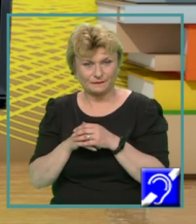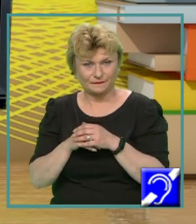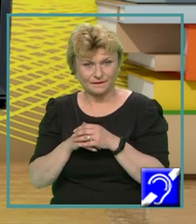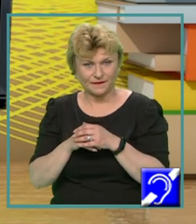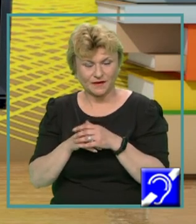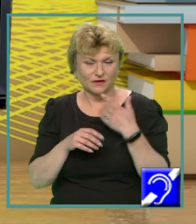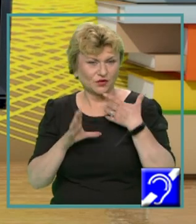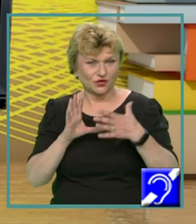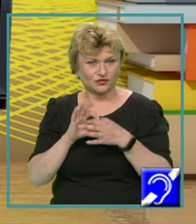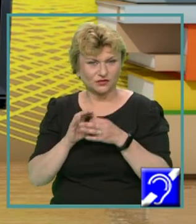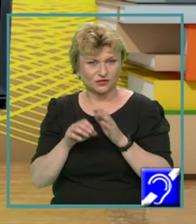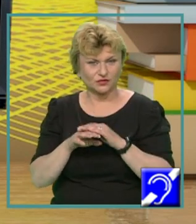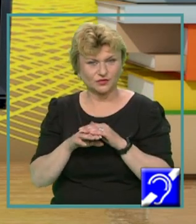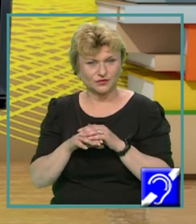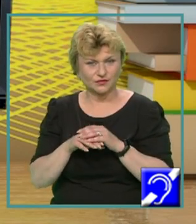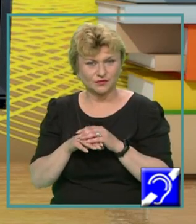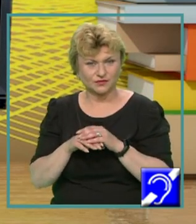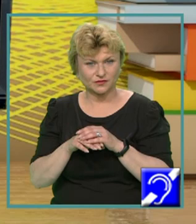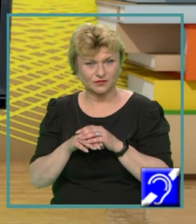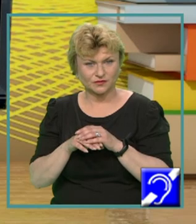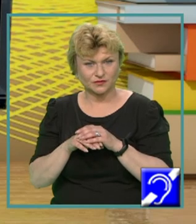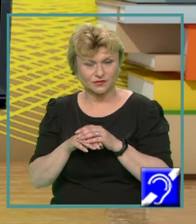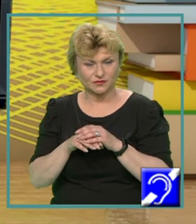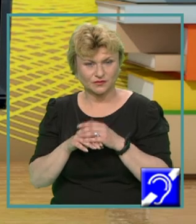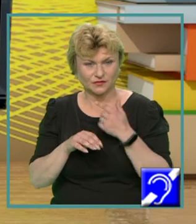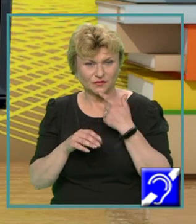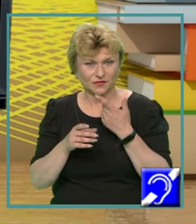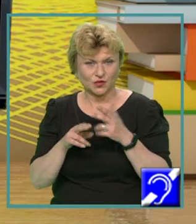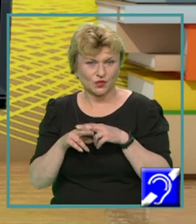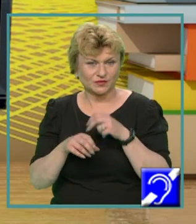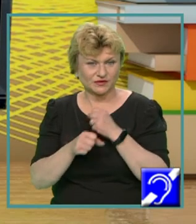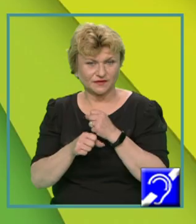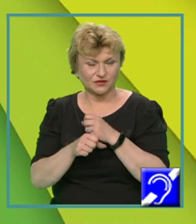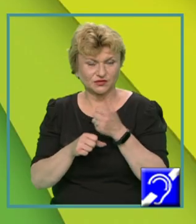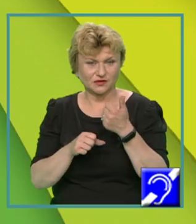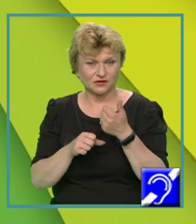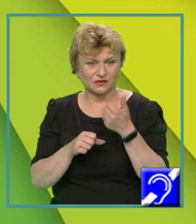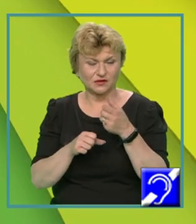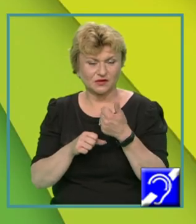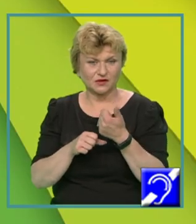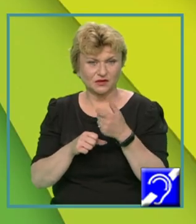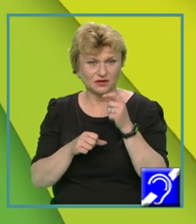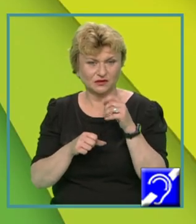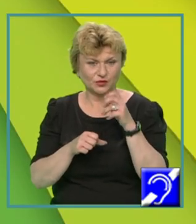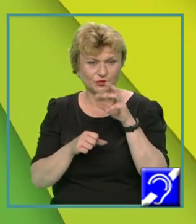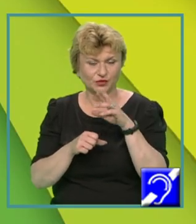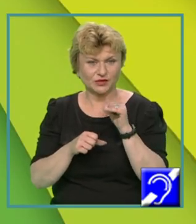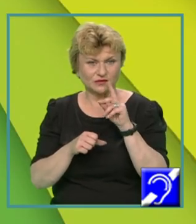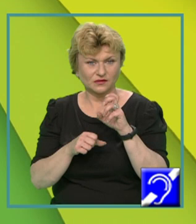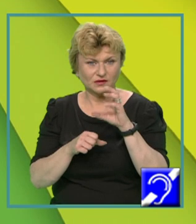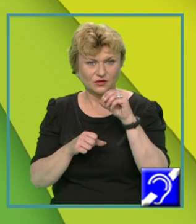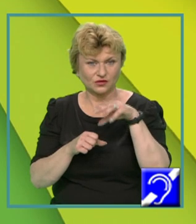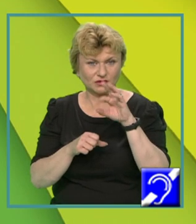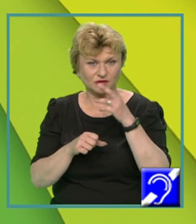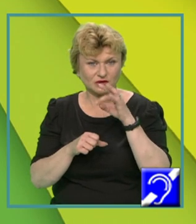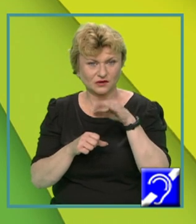Tipuri de contracții. Izometrice, izotonice, ni se dau foarte des. izometrice. Iată, lungimea mușchiului este